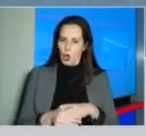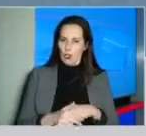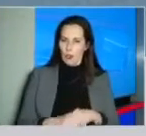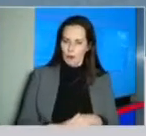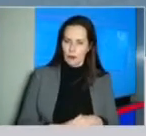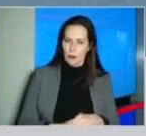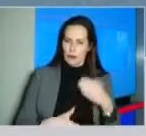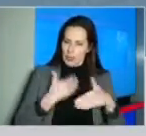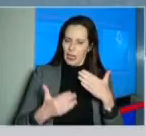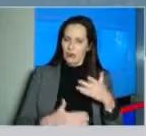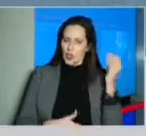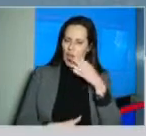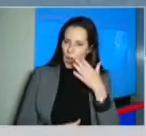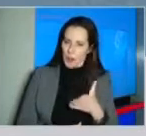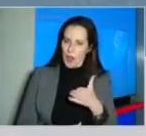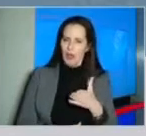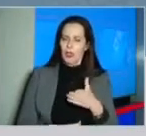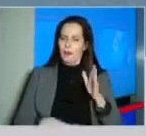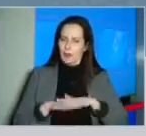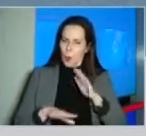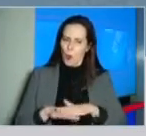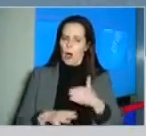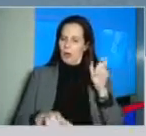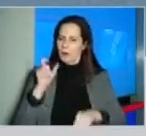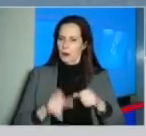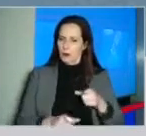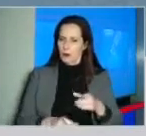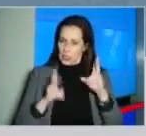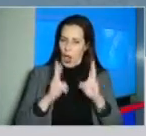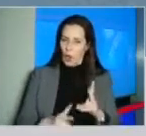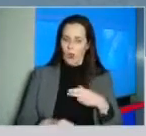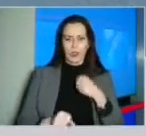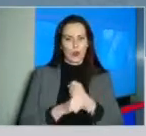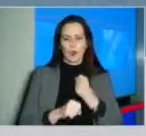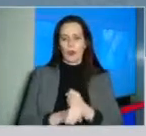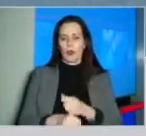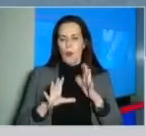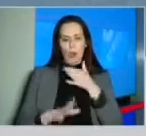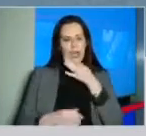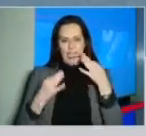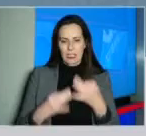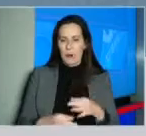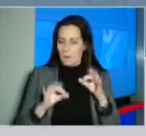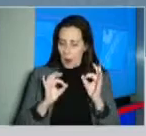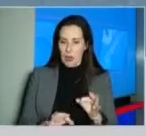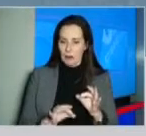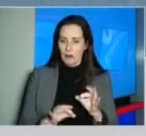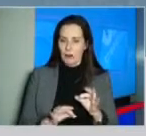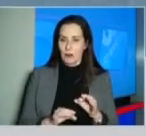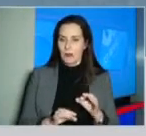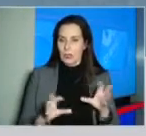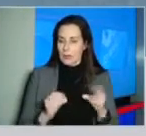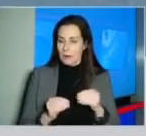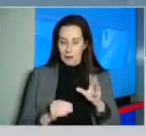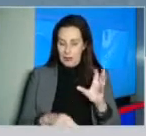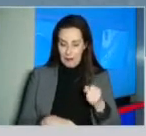מתקדמת. נכון. שלמדת אותה, והיא מומחים, וזה תקוע, אנחנו נכון? אנחנו עשינו עבודה מאוד רצינית, באמת. כן, אם כנסת